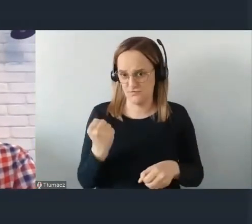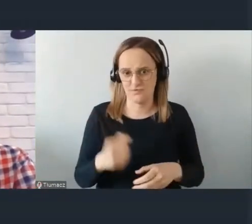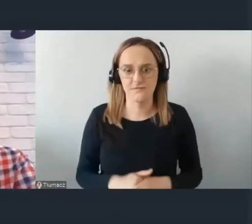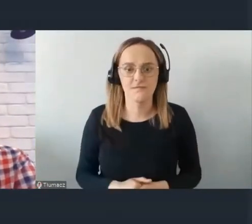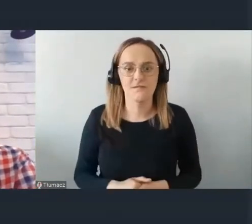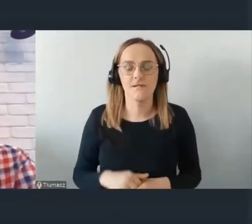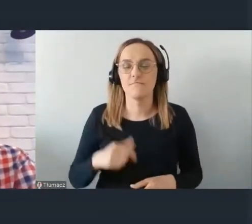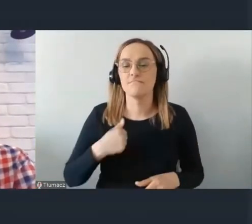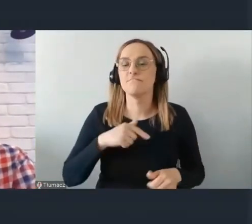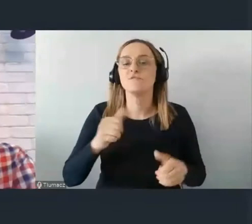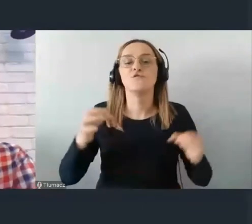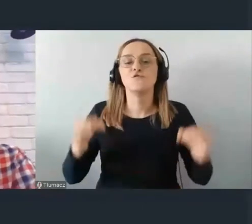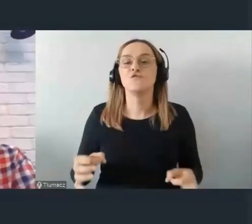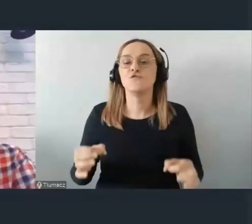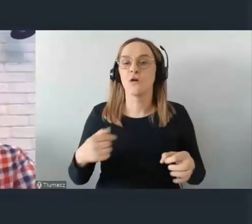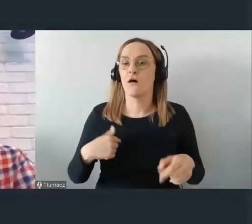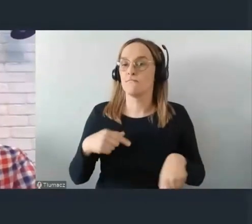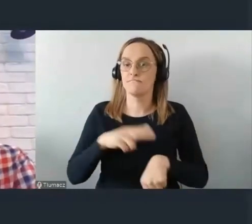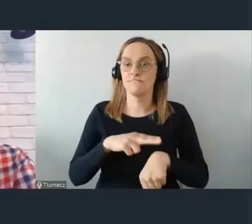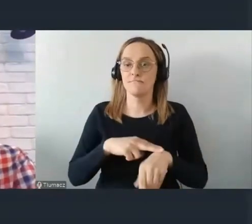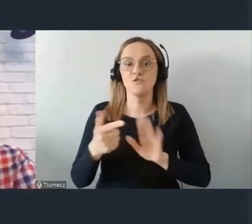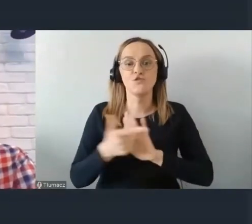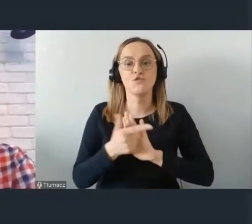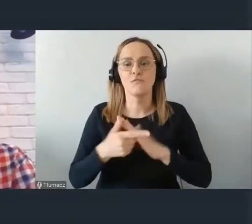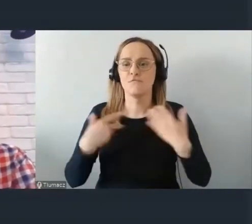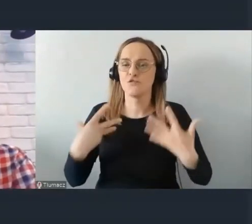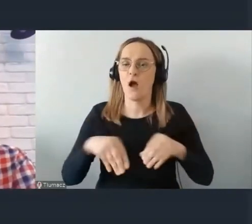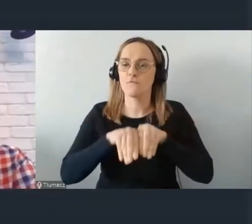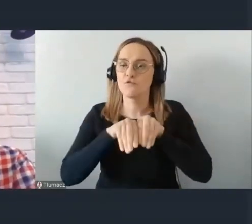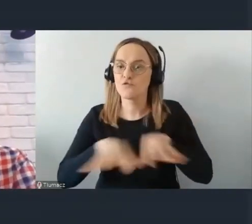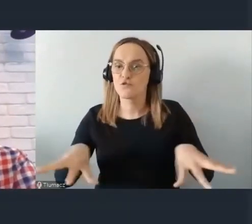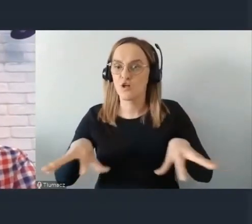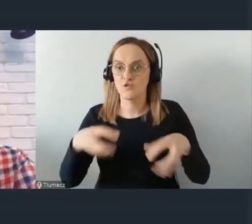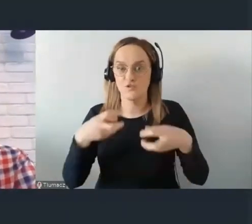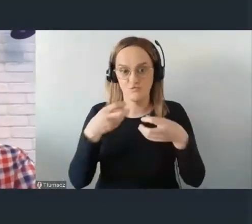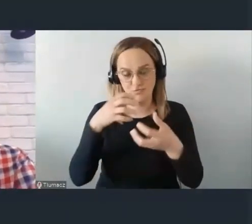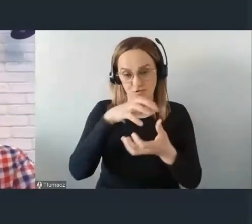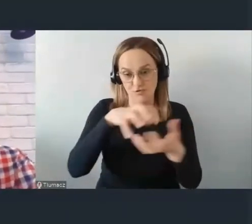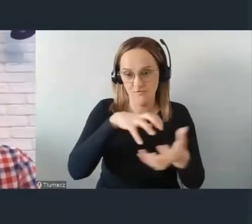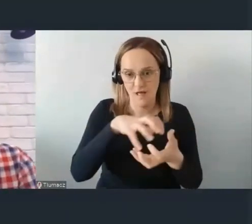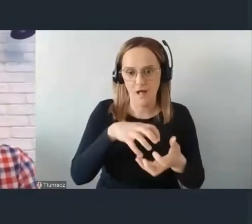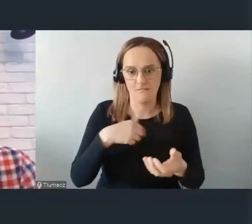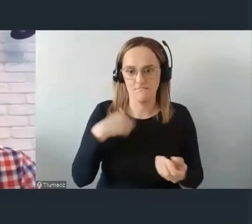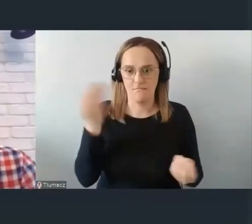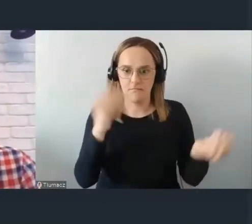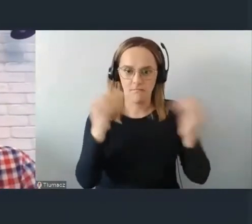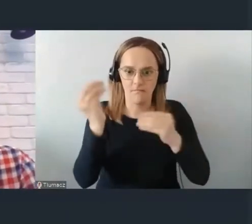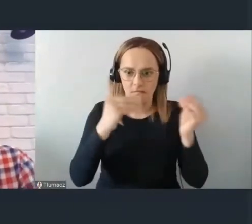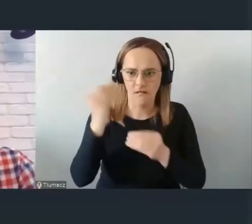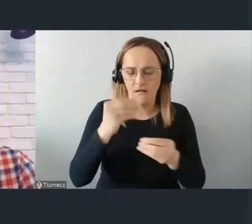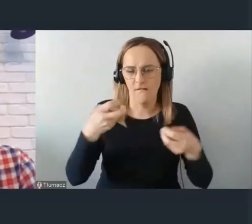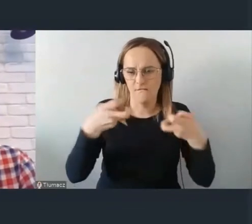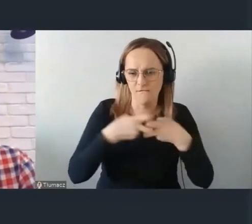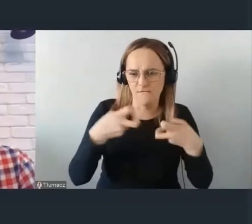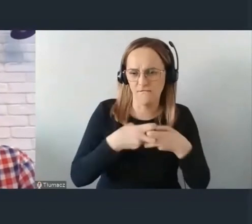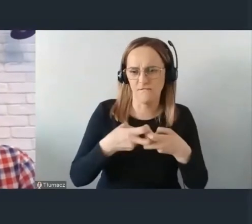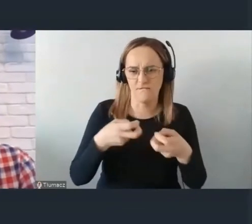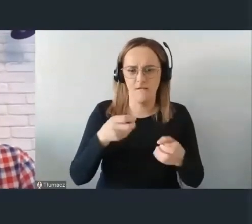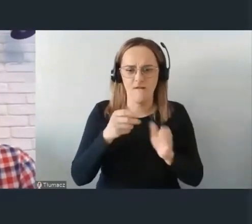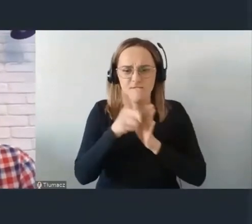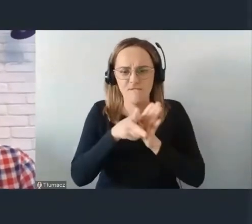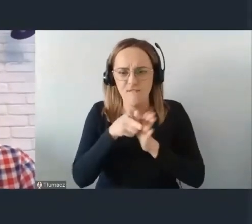tego, co mnie zostało dzisiaj o 17. Chciałem tak bardzo rozszerzyć rzeczywistość, że napakowałem tak filmiki do